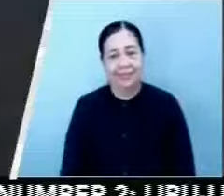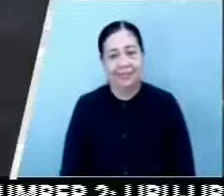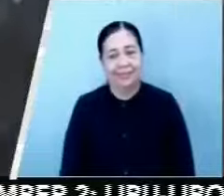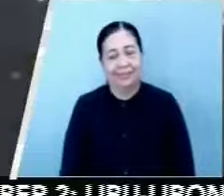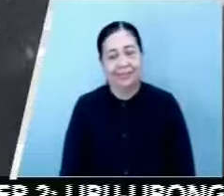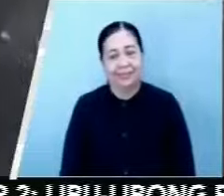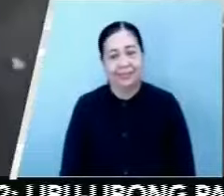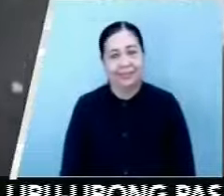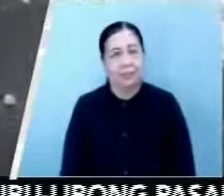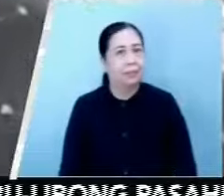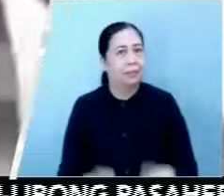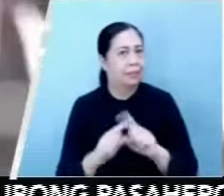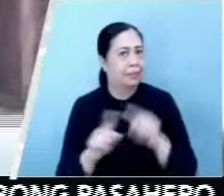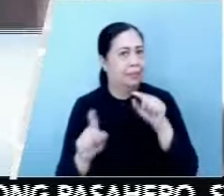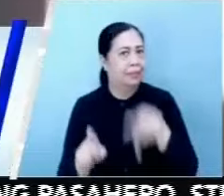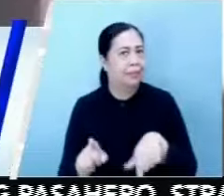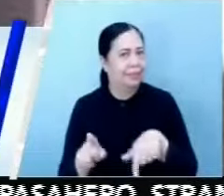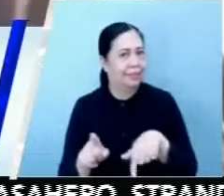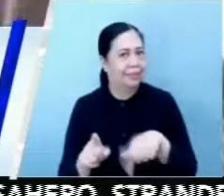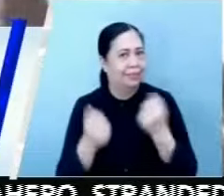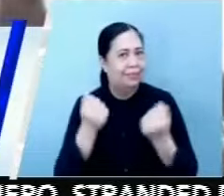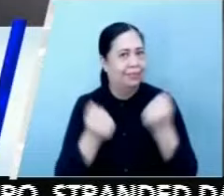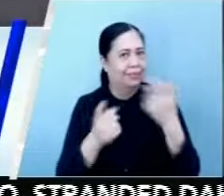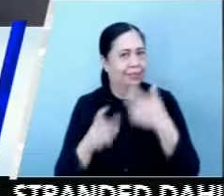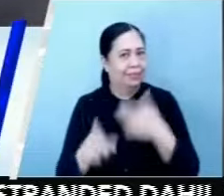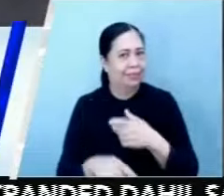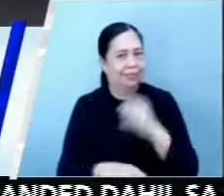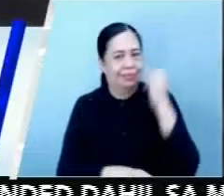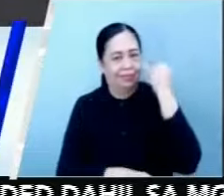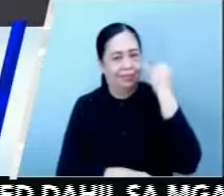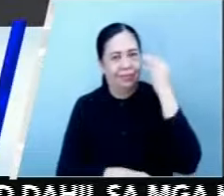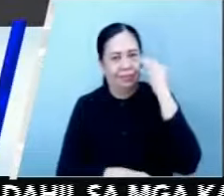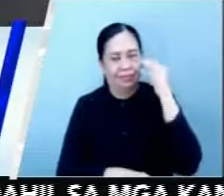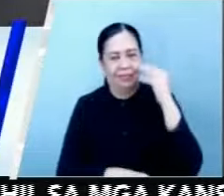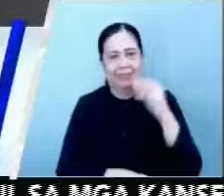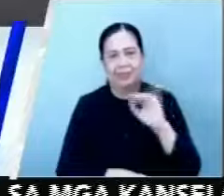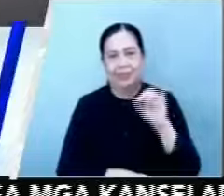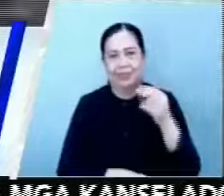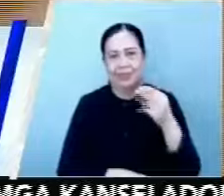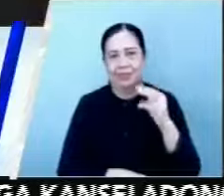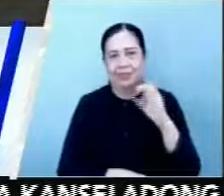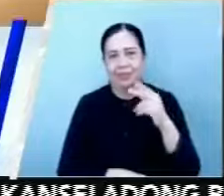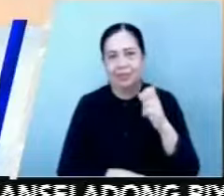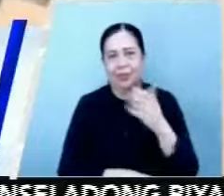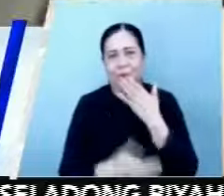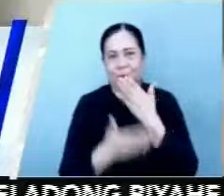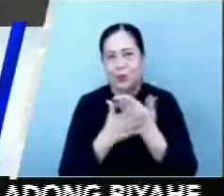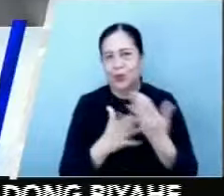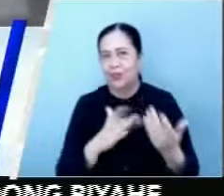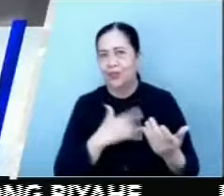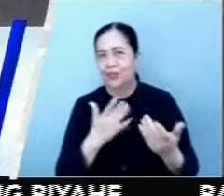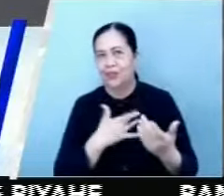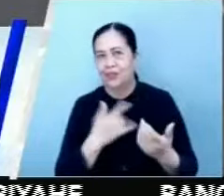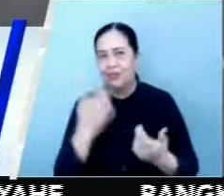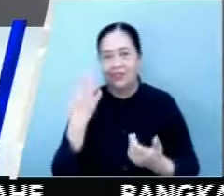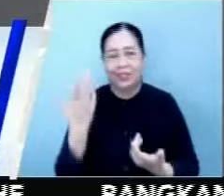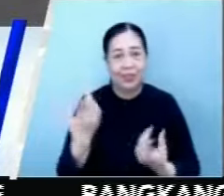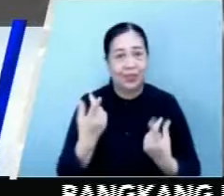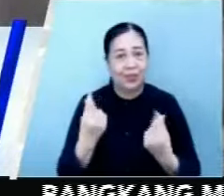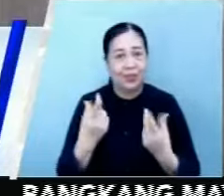Pero ang TNVS driver na si John Michael Melo, good vibes ang paandar. Ang kanyang